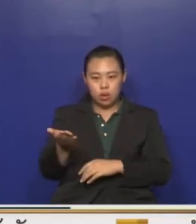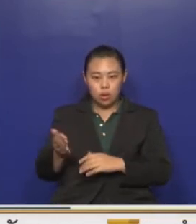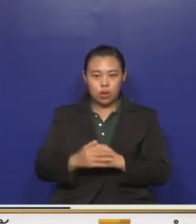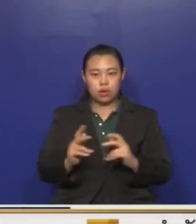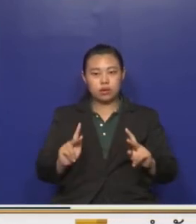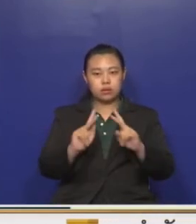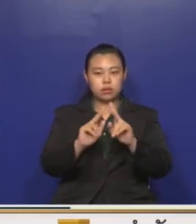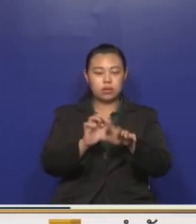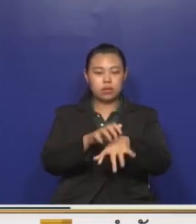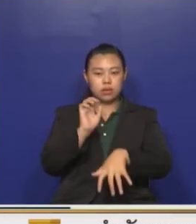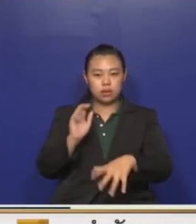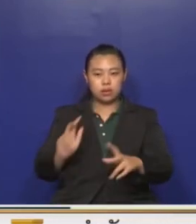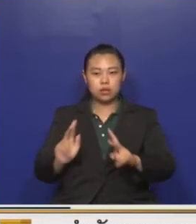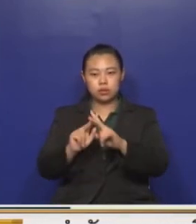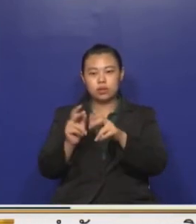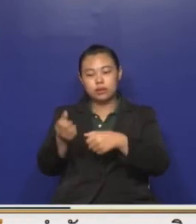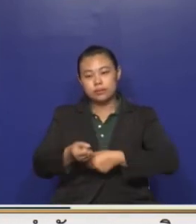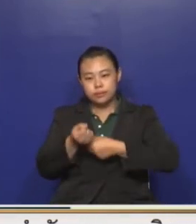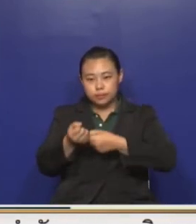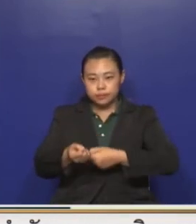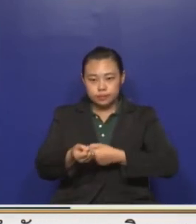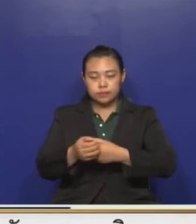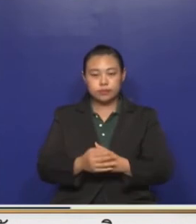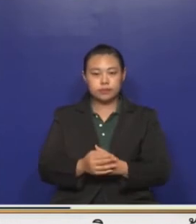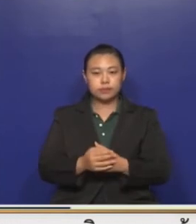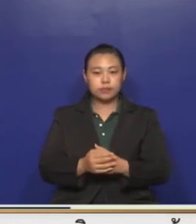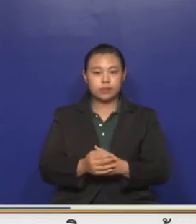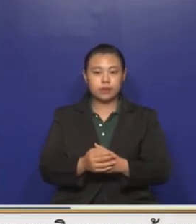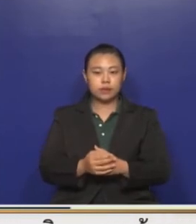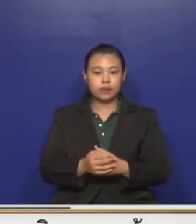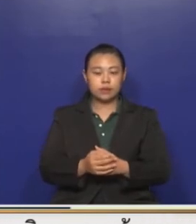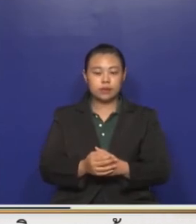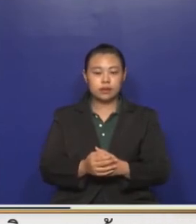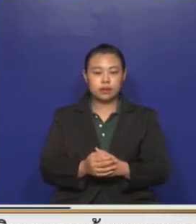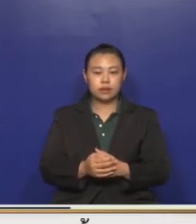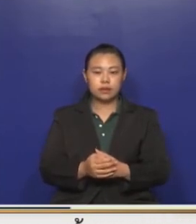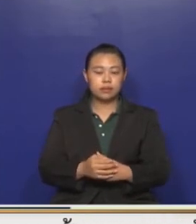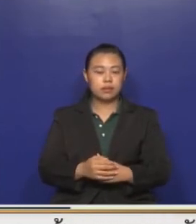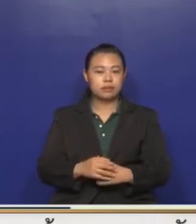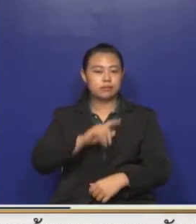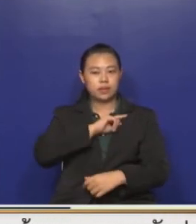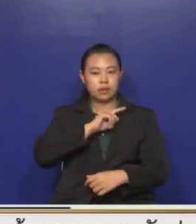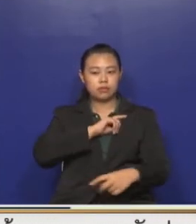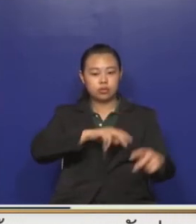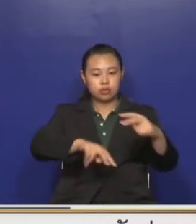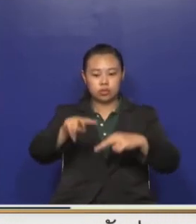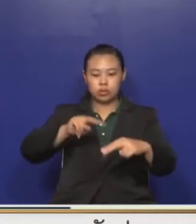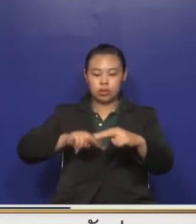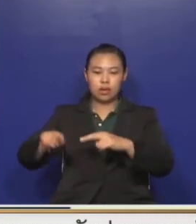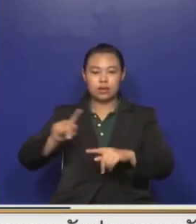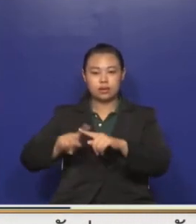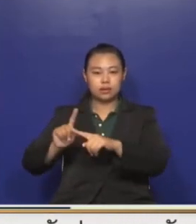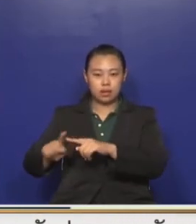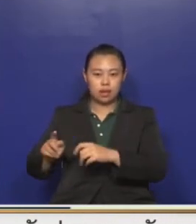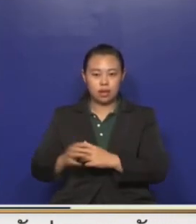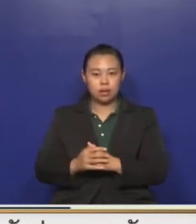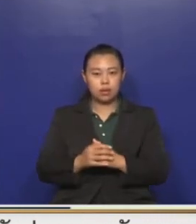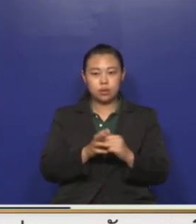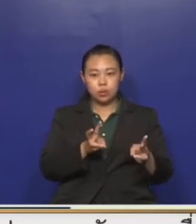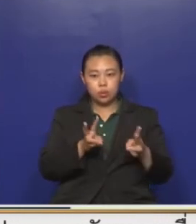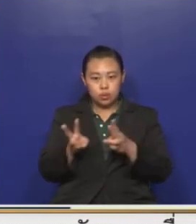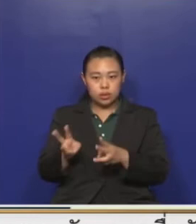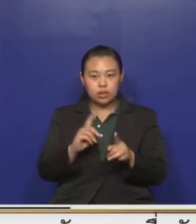กระสวหดไทย กระสงศัพ เคาะettesศากรภ ฝ่ายปตรคล้องในการใช้กท์ห